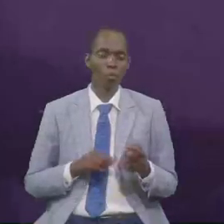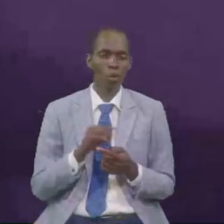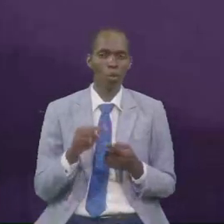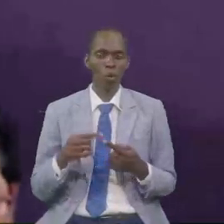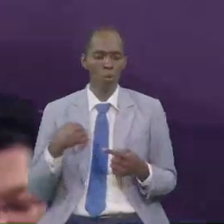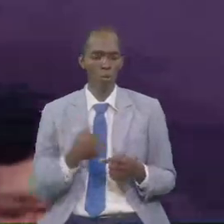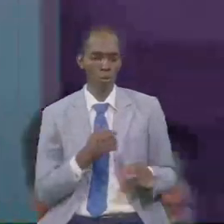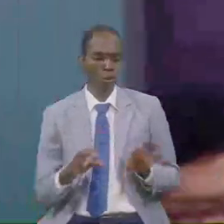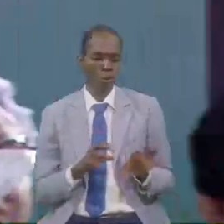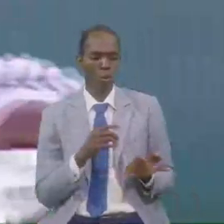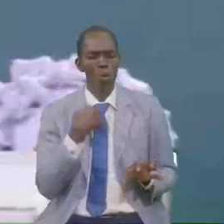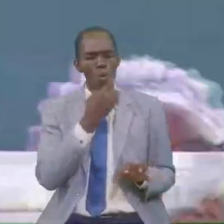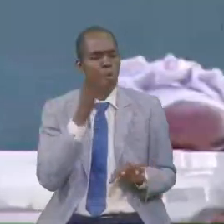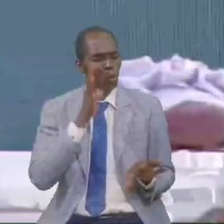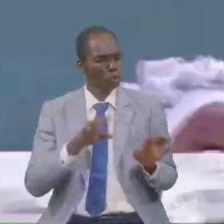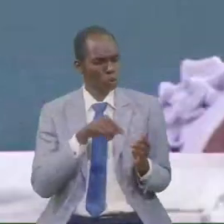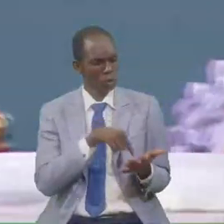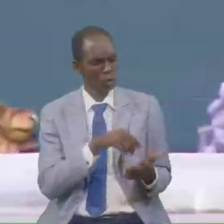Qui doit faire ce travail?